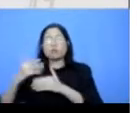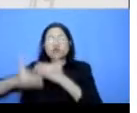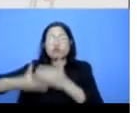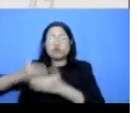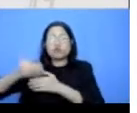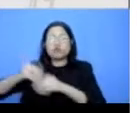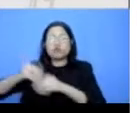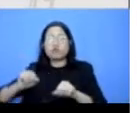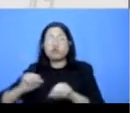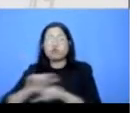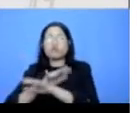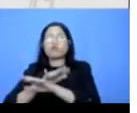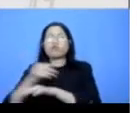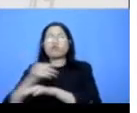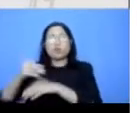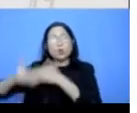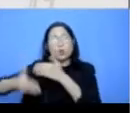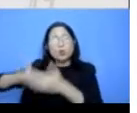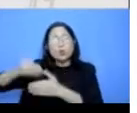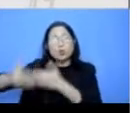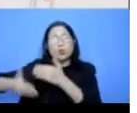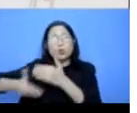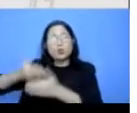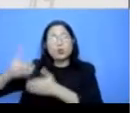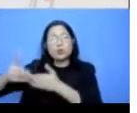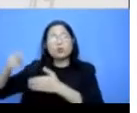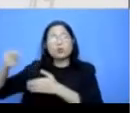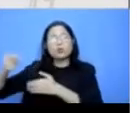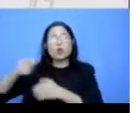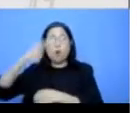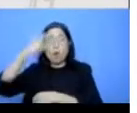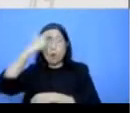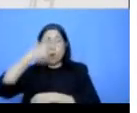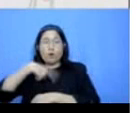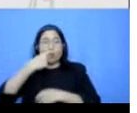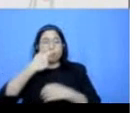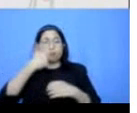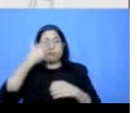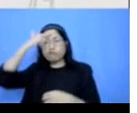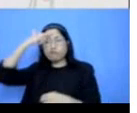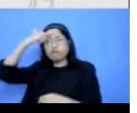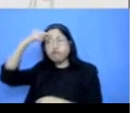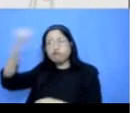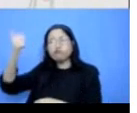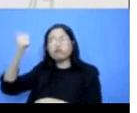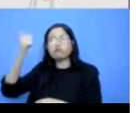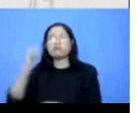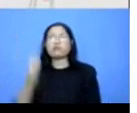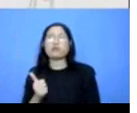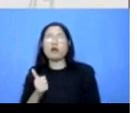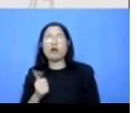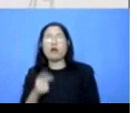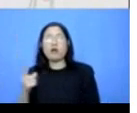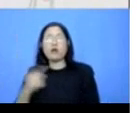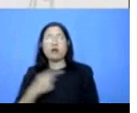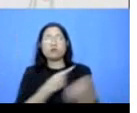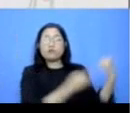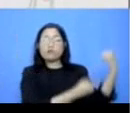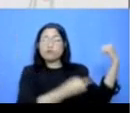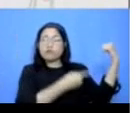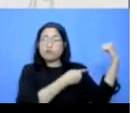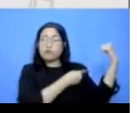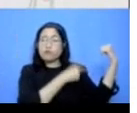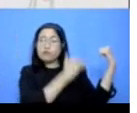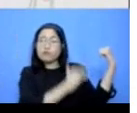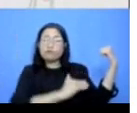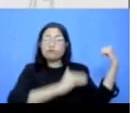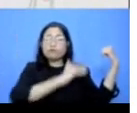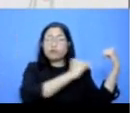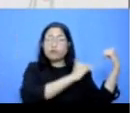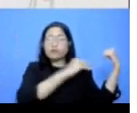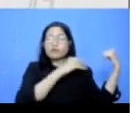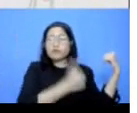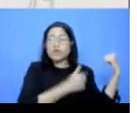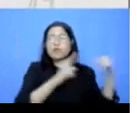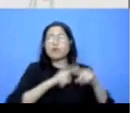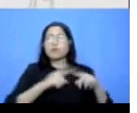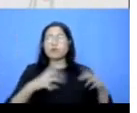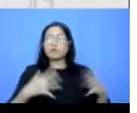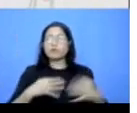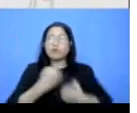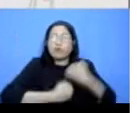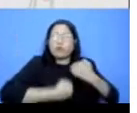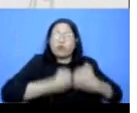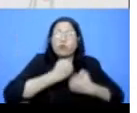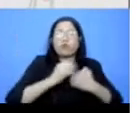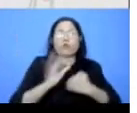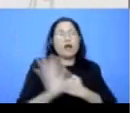terampil. Jadi performance-nya bisa baik tanpa perlu banyak tenaga. Dan kalau keterampilan